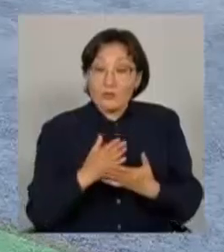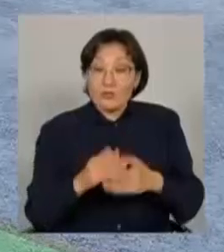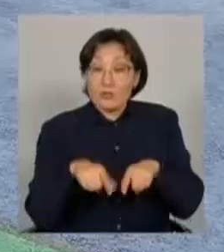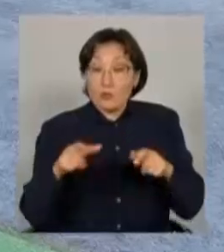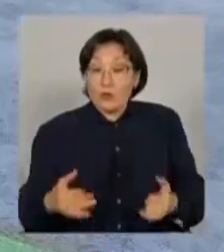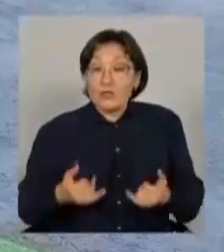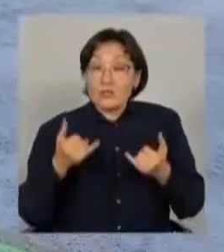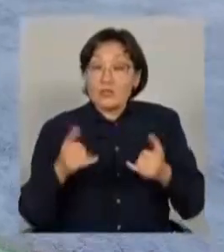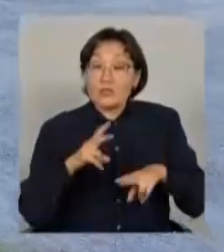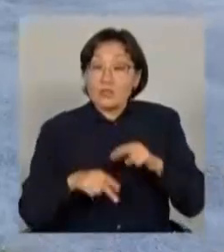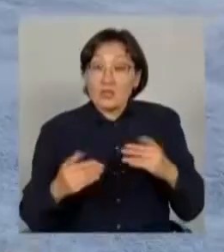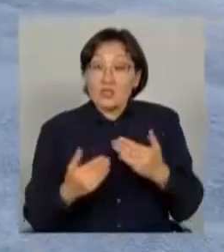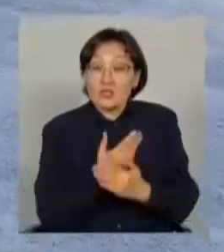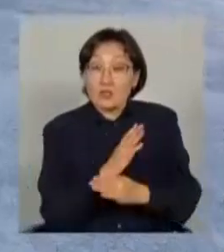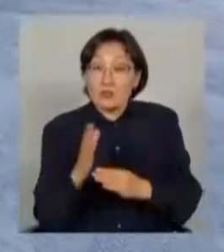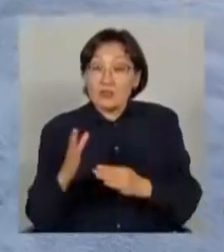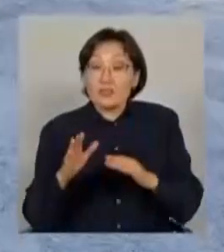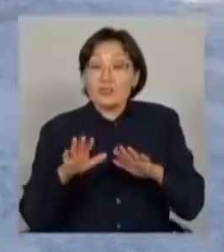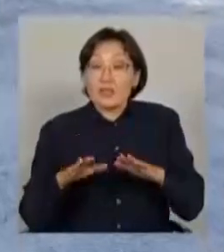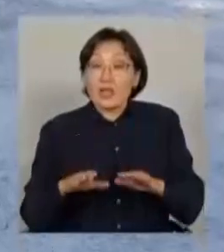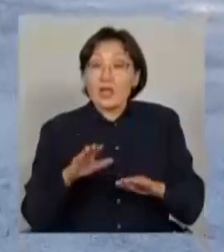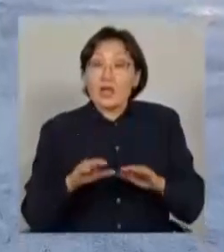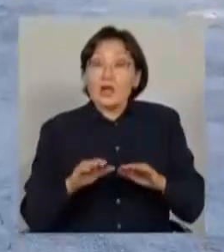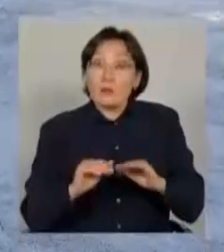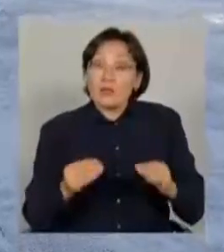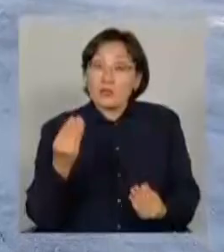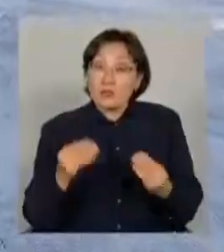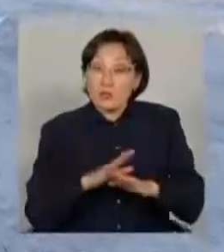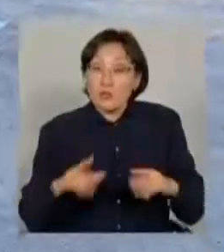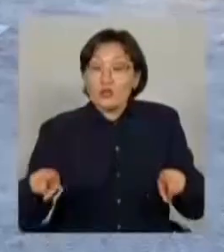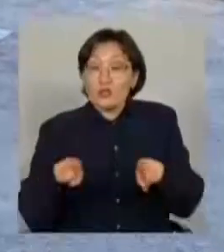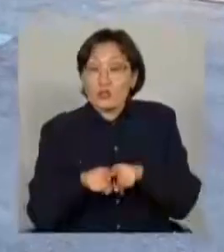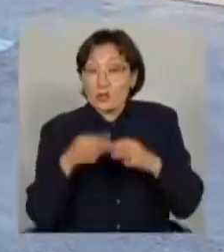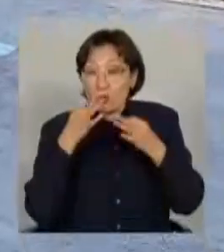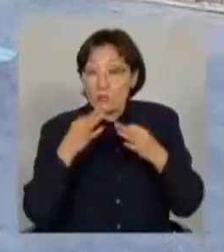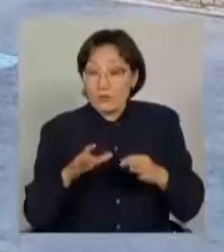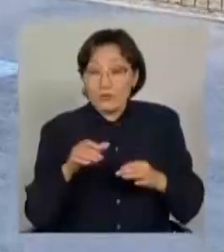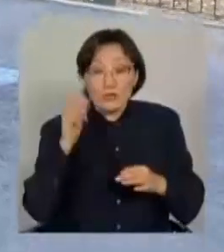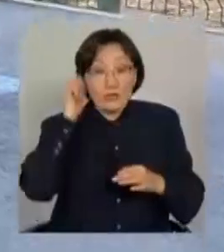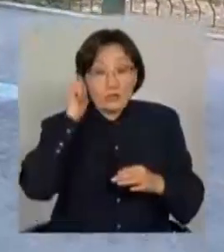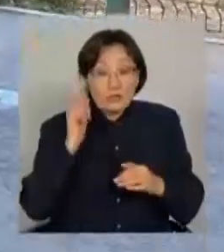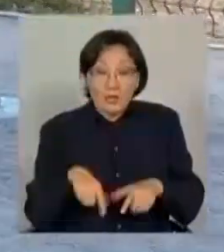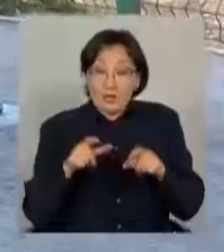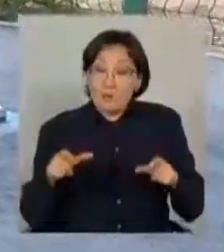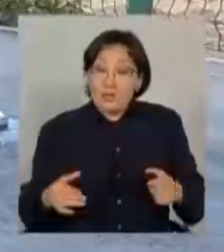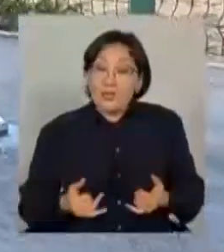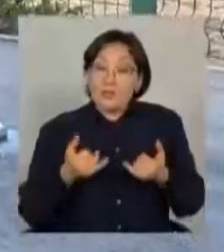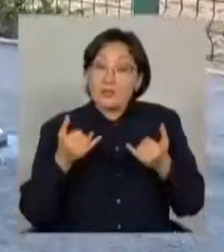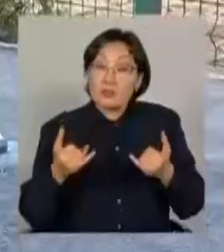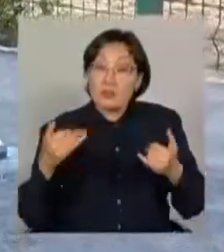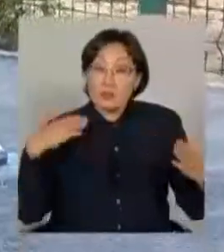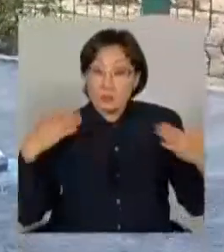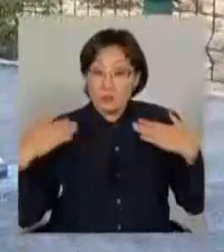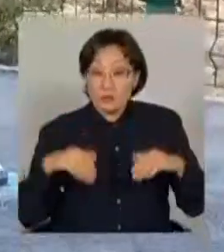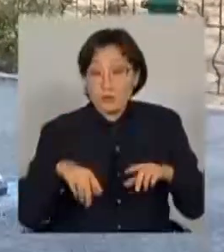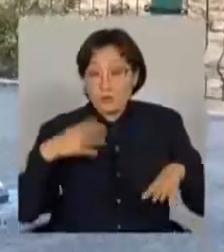Тұрғындарға арнап салынған жаңа саябақта тек қана балалар ойнайтын алаң емес, осындай кез келген жастағы тұрғындарға арналған дене